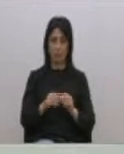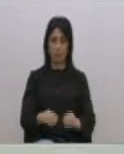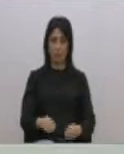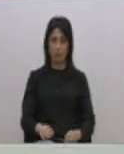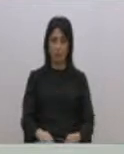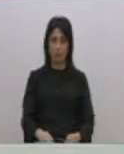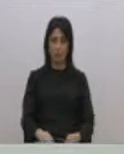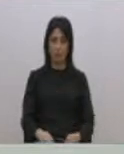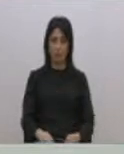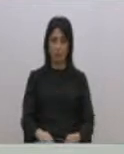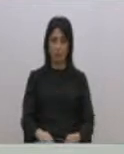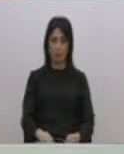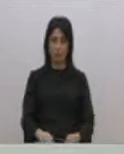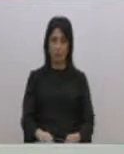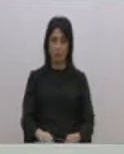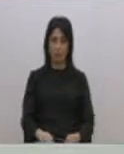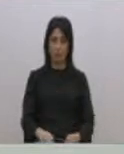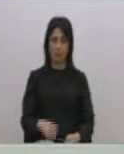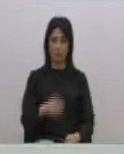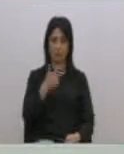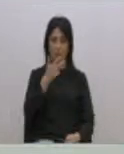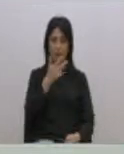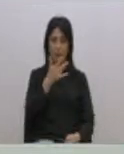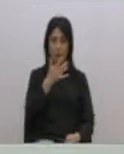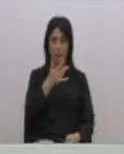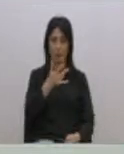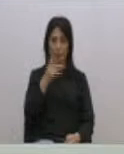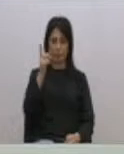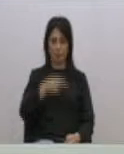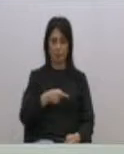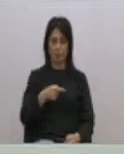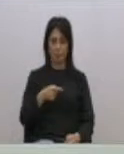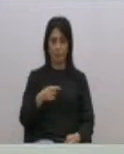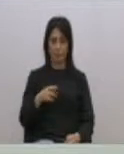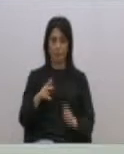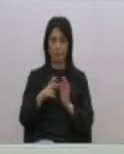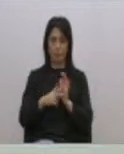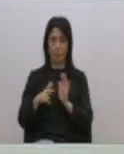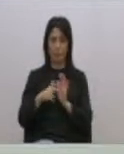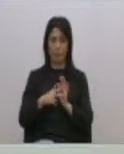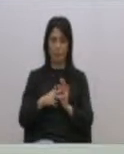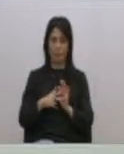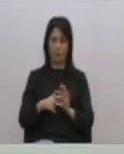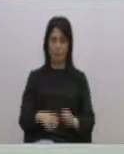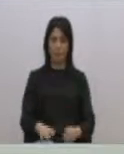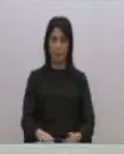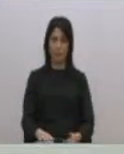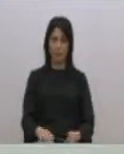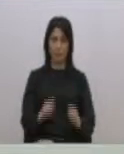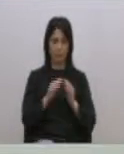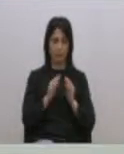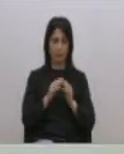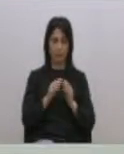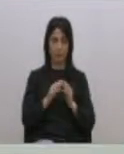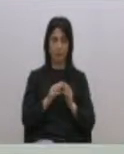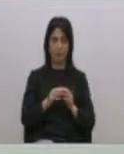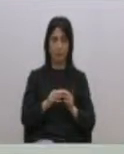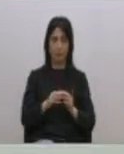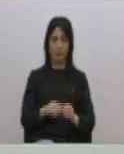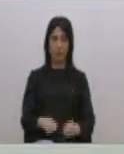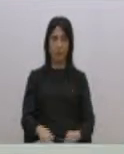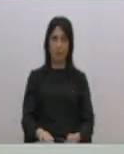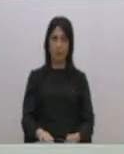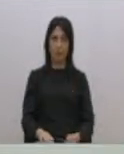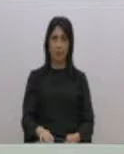bebe. Când hobit, arari, proiectul s-a uzat de metod hote puncte, reglementul s-a uzat de meu trimul. Arari sunt de bebe. Întrebări.